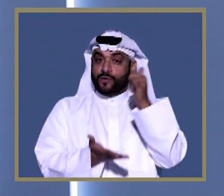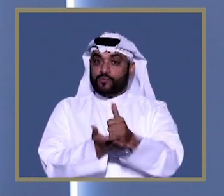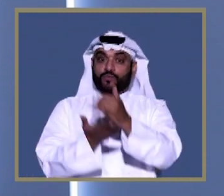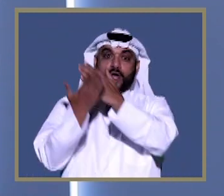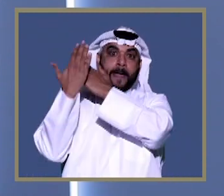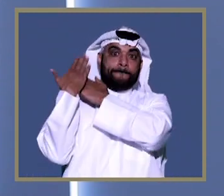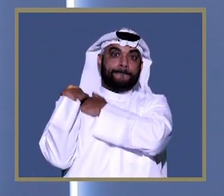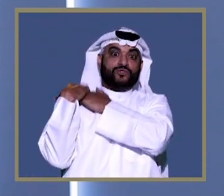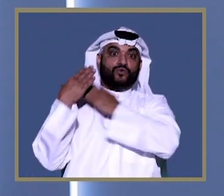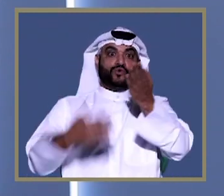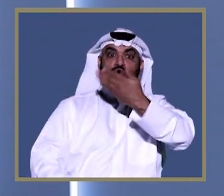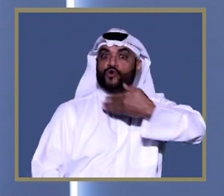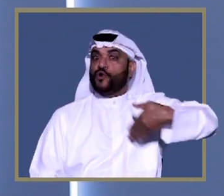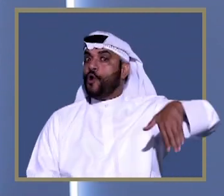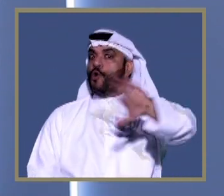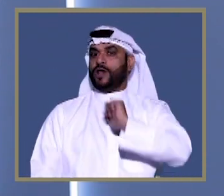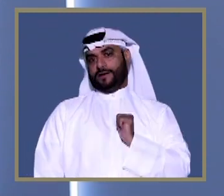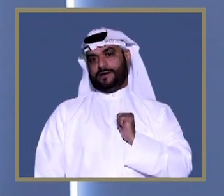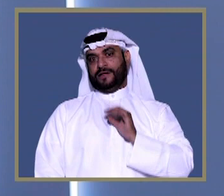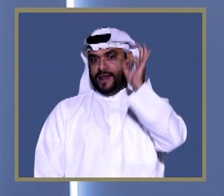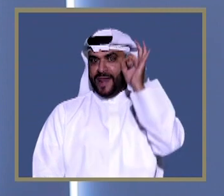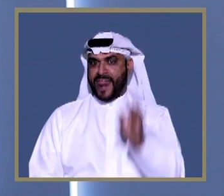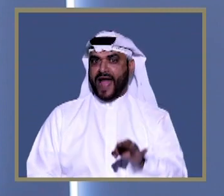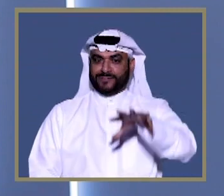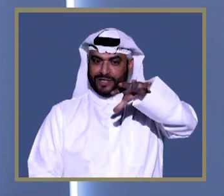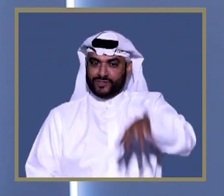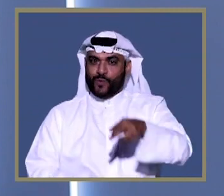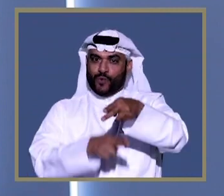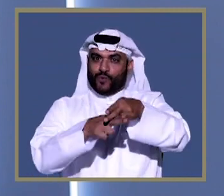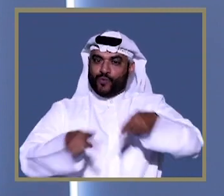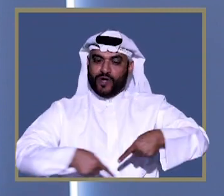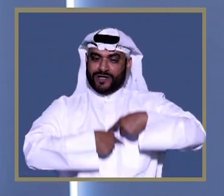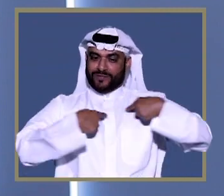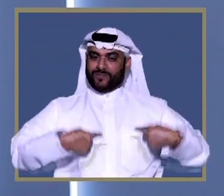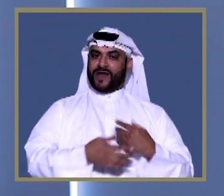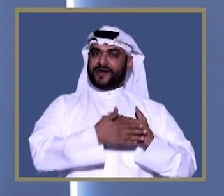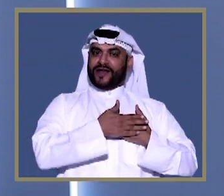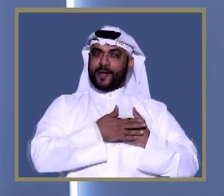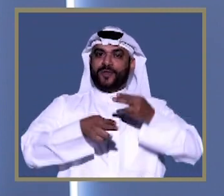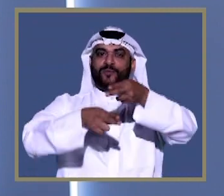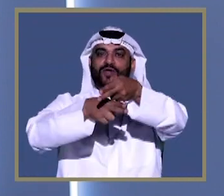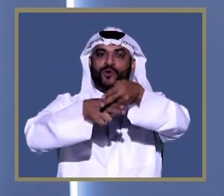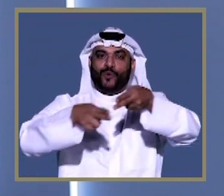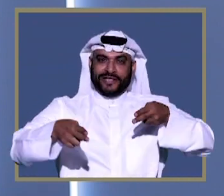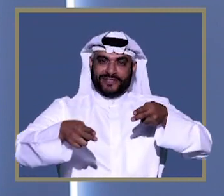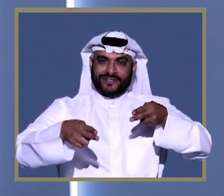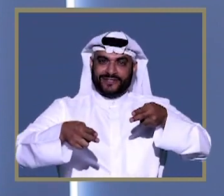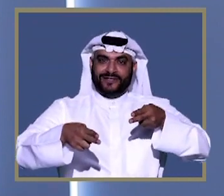كبيرة اتجاه بلدنا ووطننا الحبيب والعزيز الكويت،